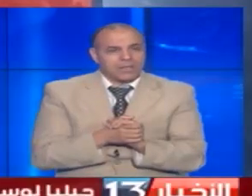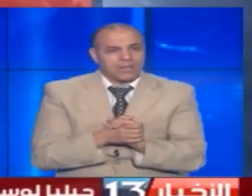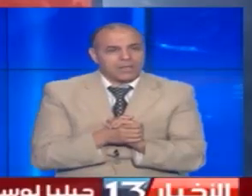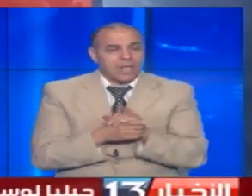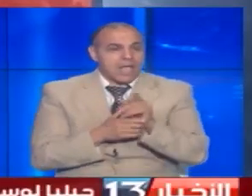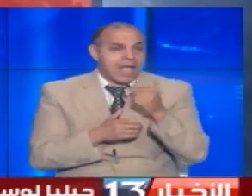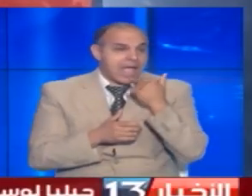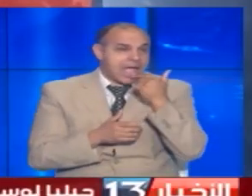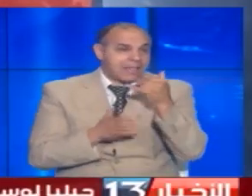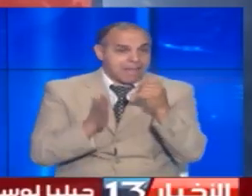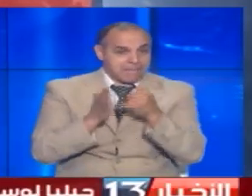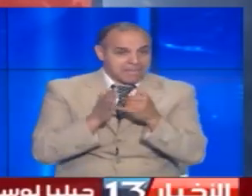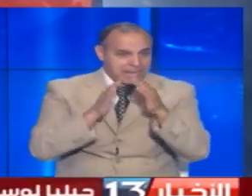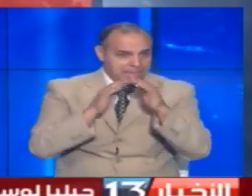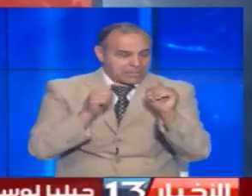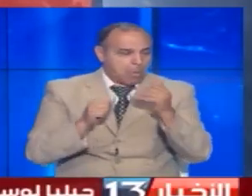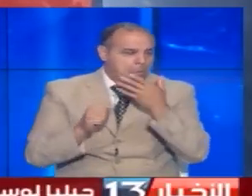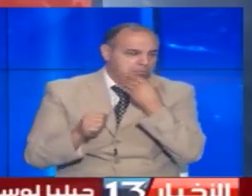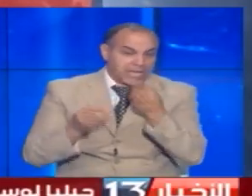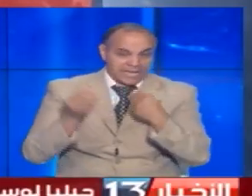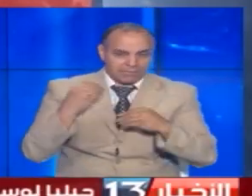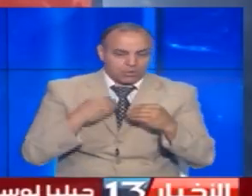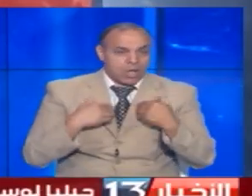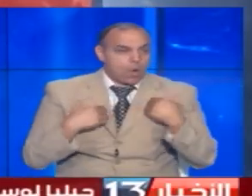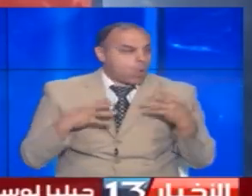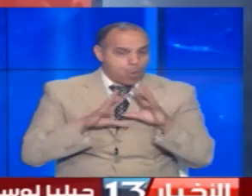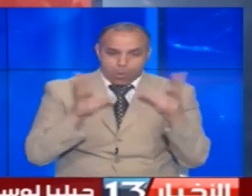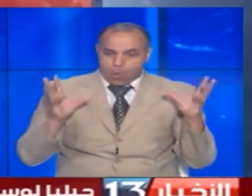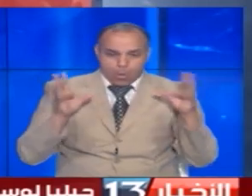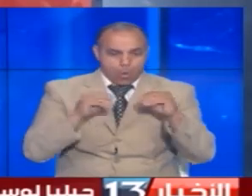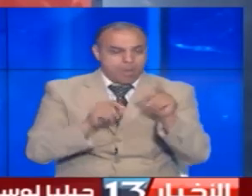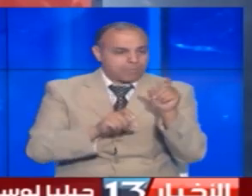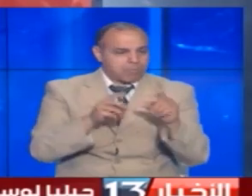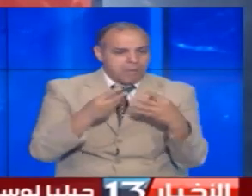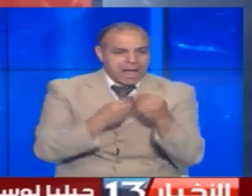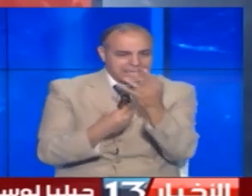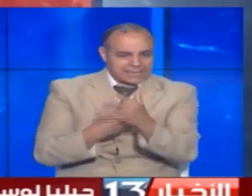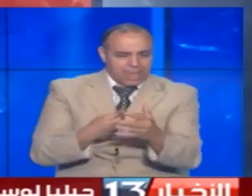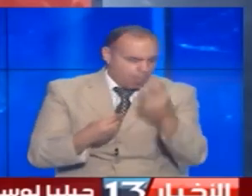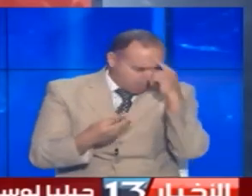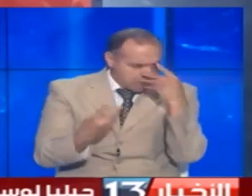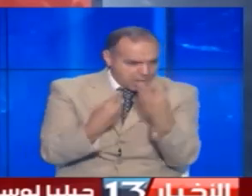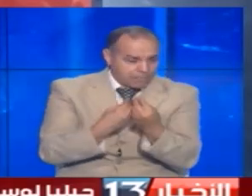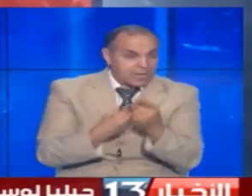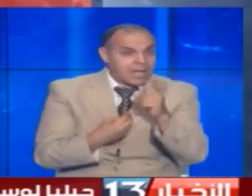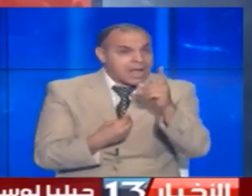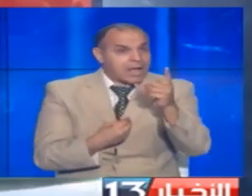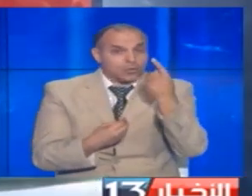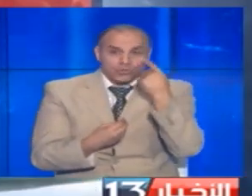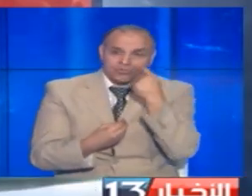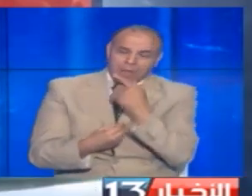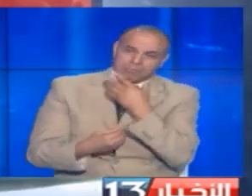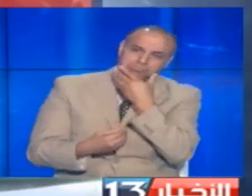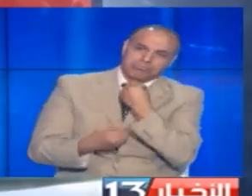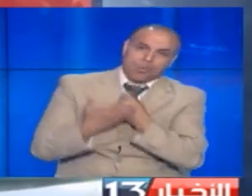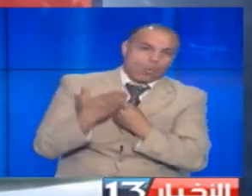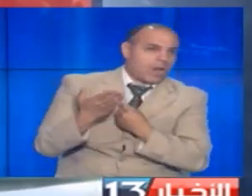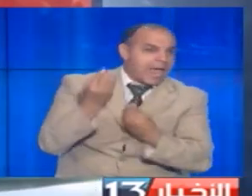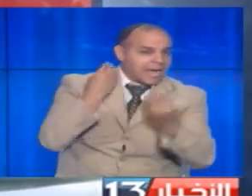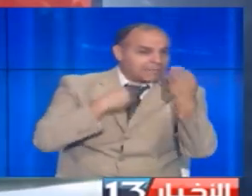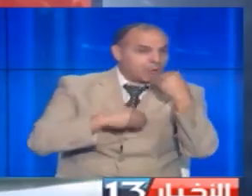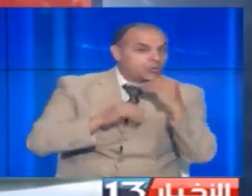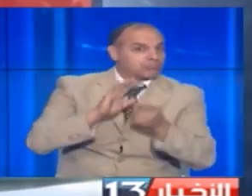كانت تجربه الرائعه لاننا كنا جميعا مع الناس مع الاطفال واعيين جدا كانت تجربه